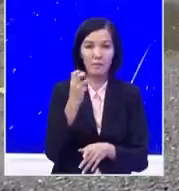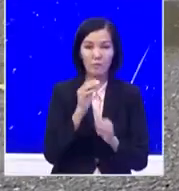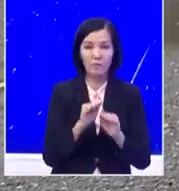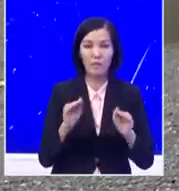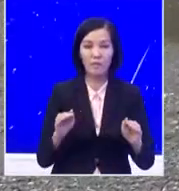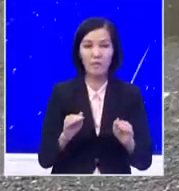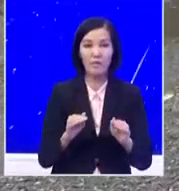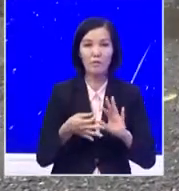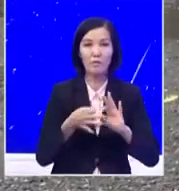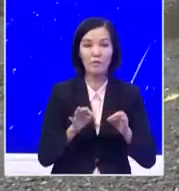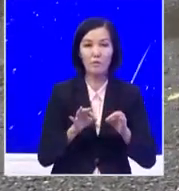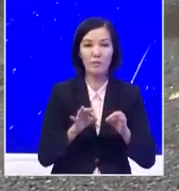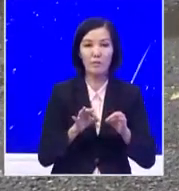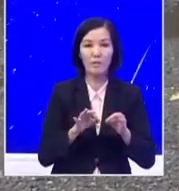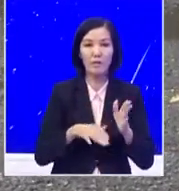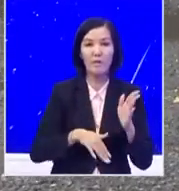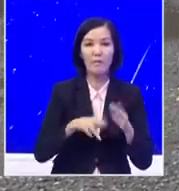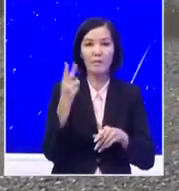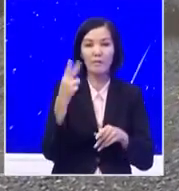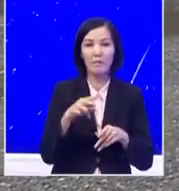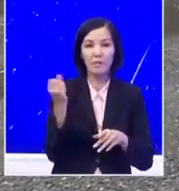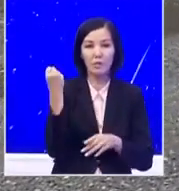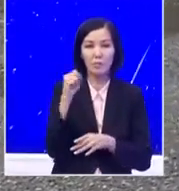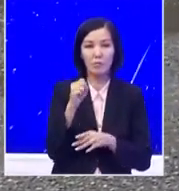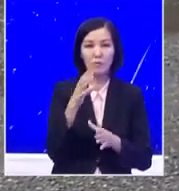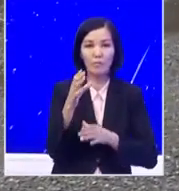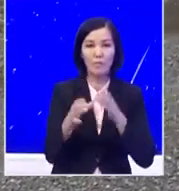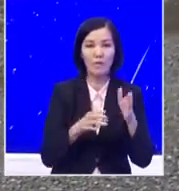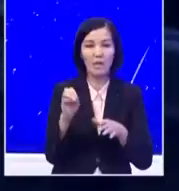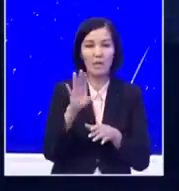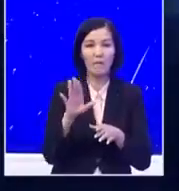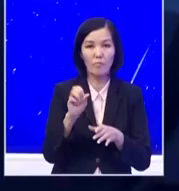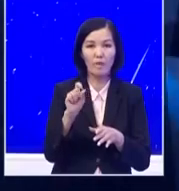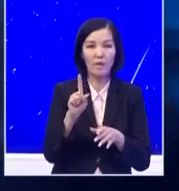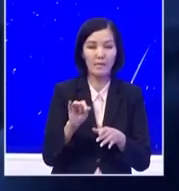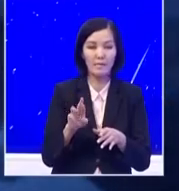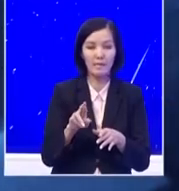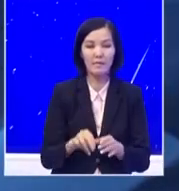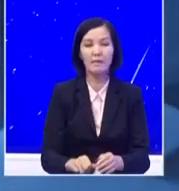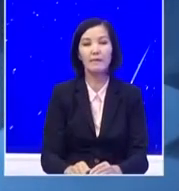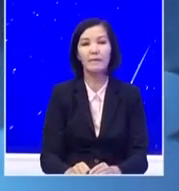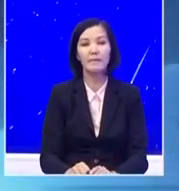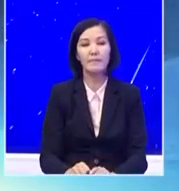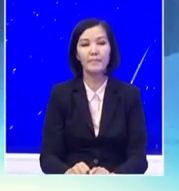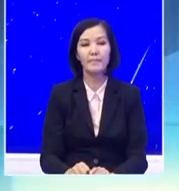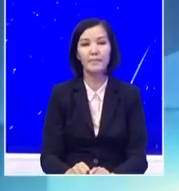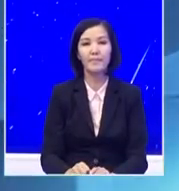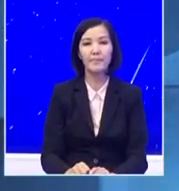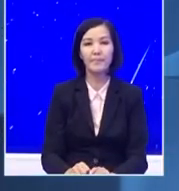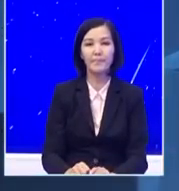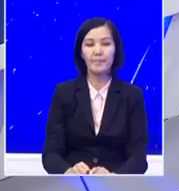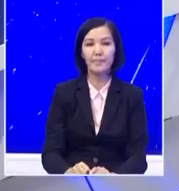его чутким тренерским взглядом выросло более 20 чемпионов и призеров мира, Европы и Азии. Алексей Цой, Мади Байбусынов, телеканал ЖТСУ.